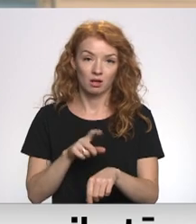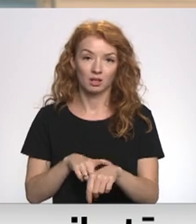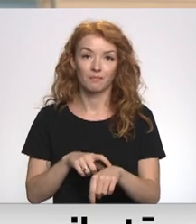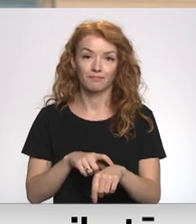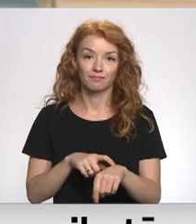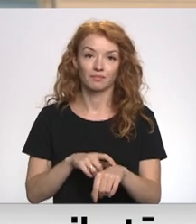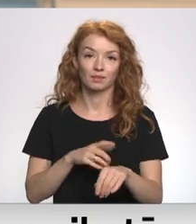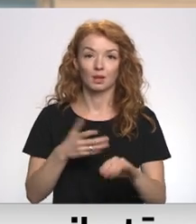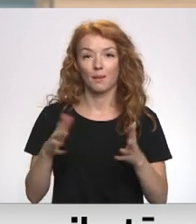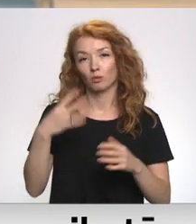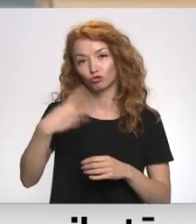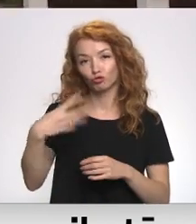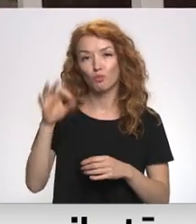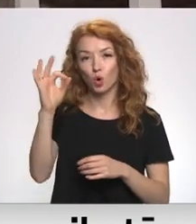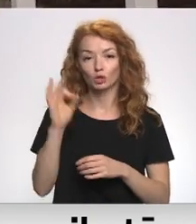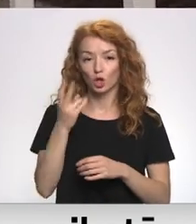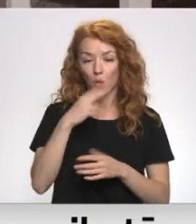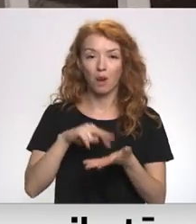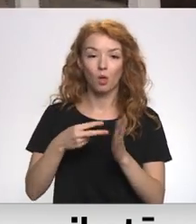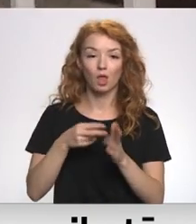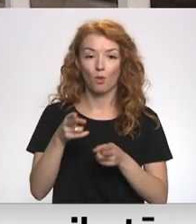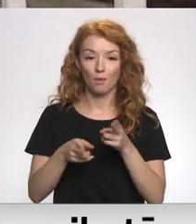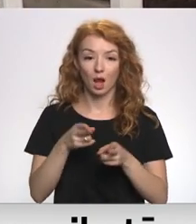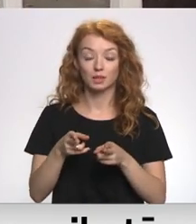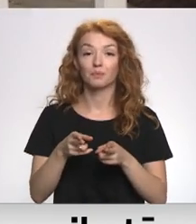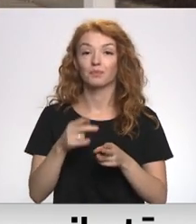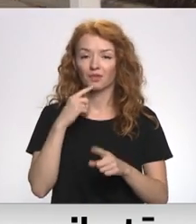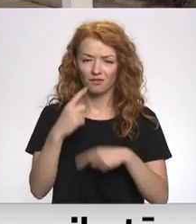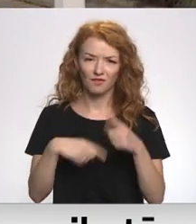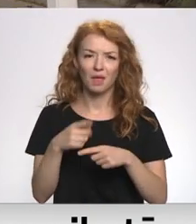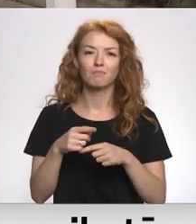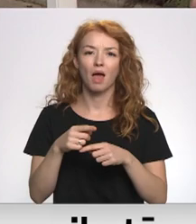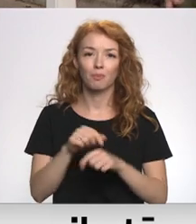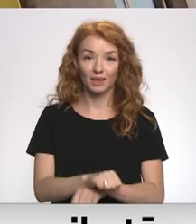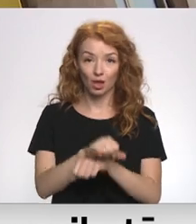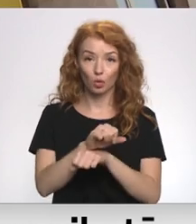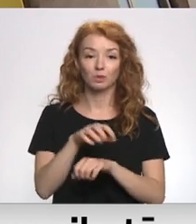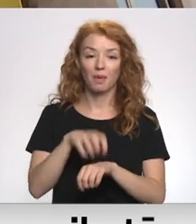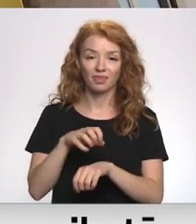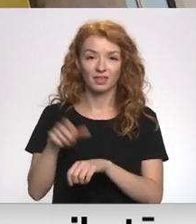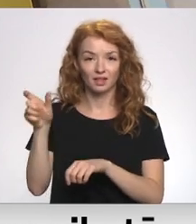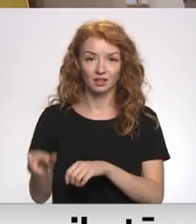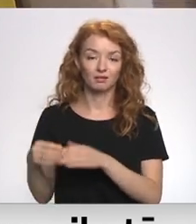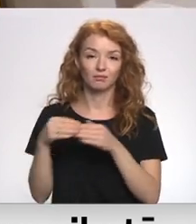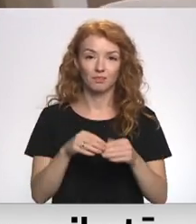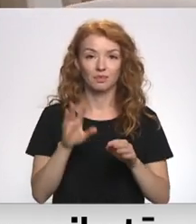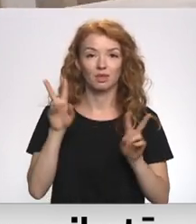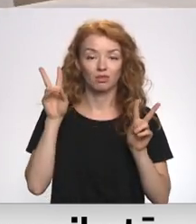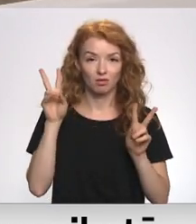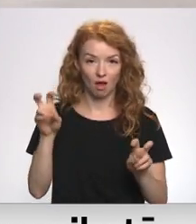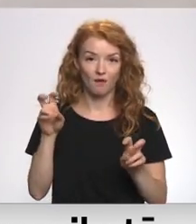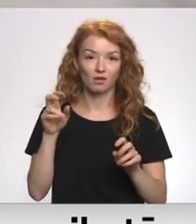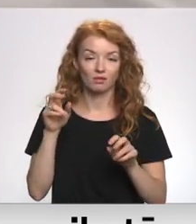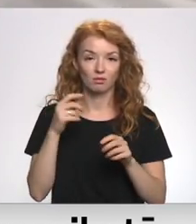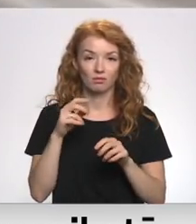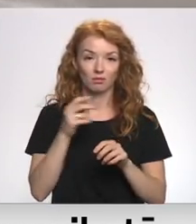aptuveni 40% no mūsu operācijas. Ja vierasti mediķu piketos figurē nāves tēma, šoreiz pie valdības ēkas novietot 4 krusti